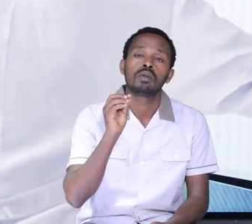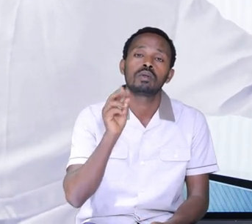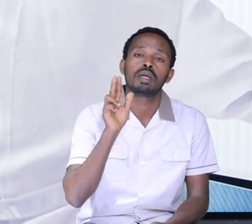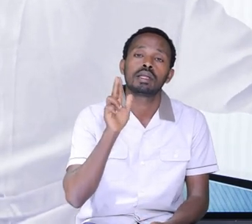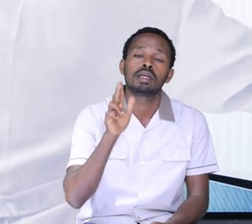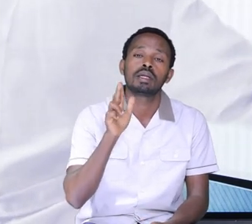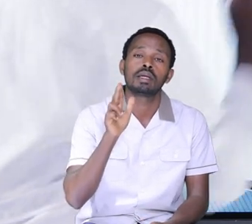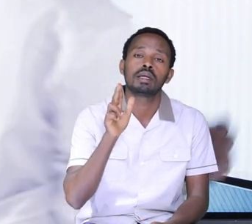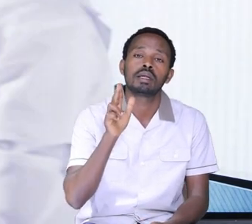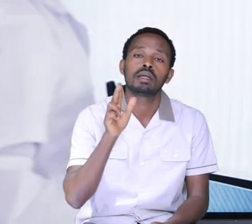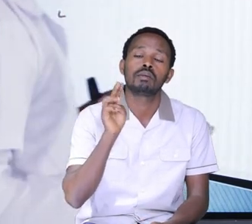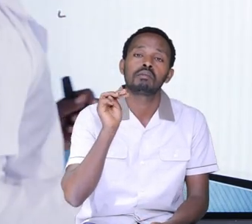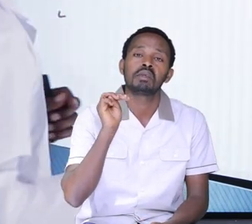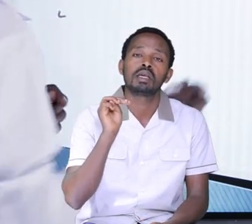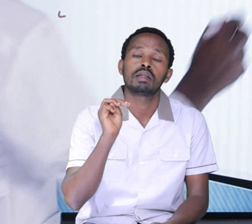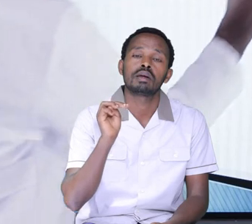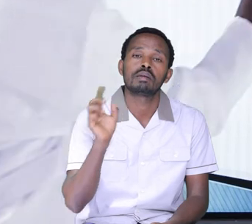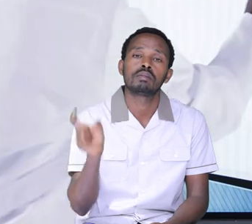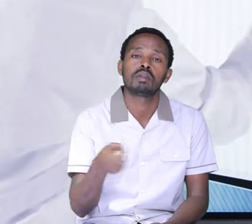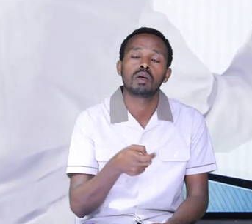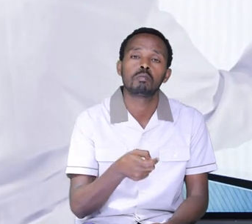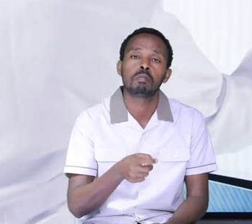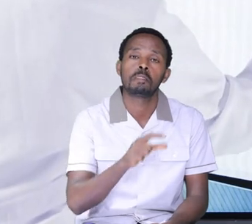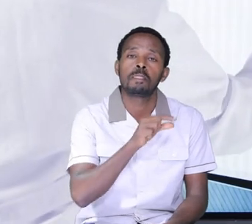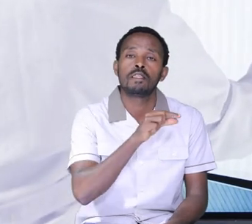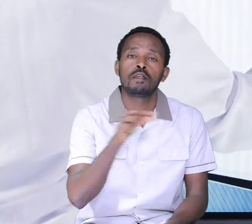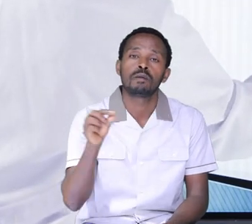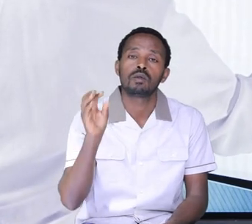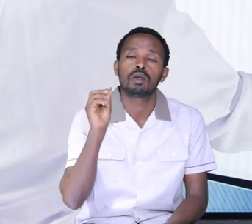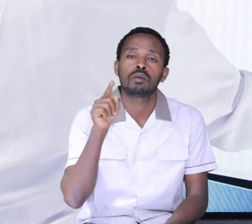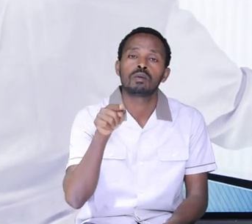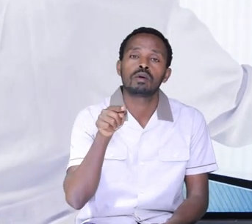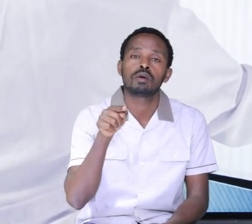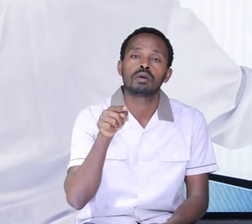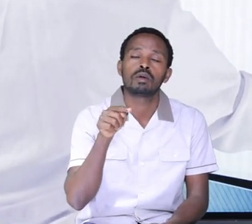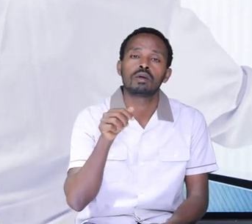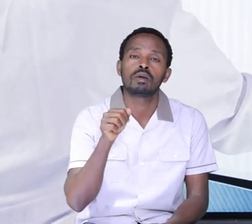0.03 meetira taati jechuudha. Walqixa isheen kun